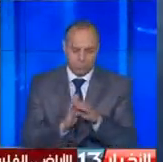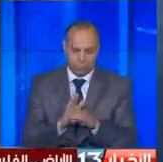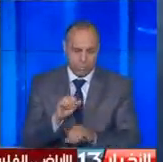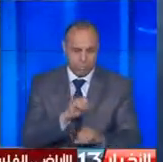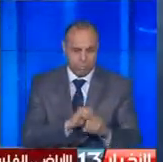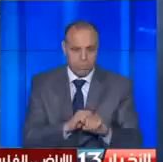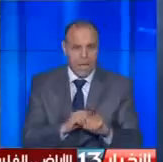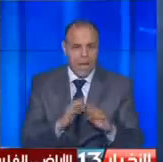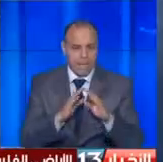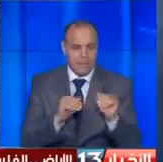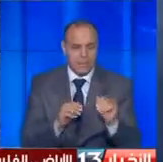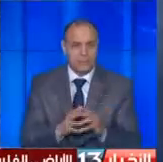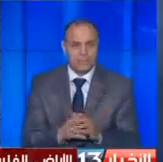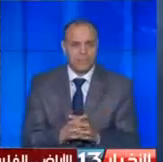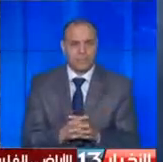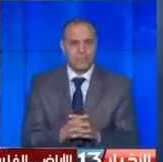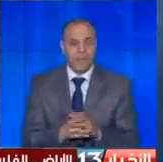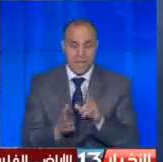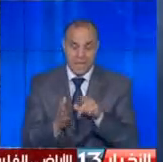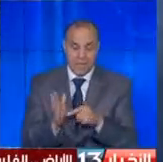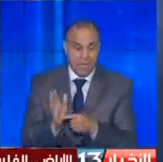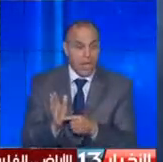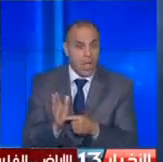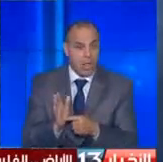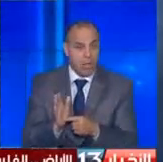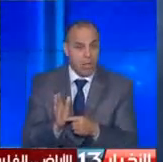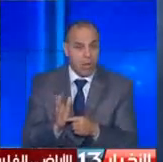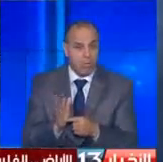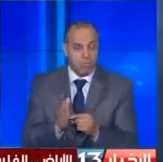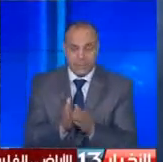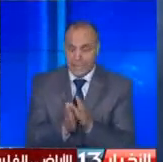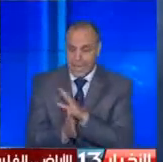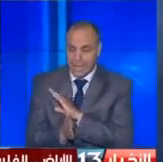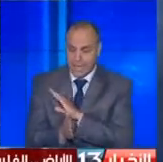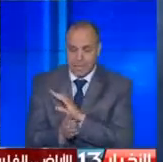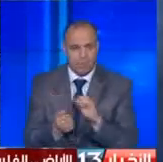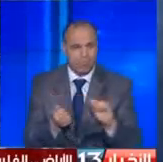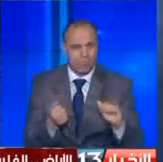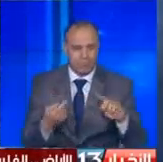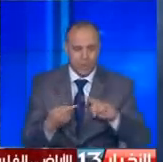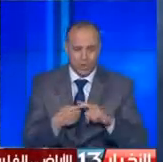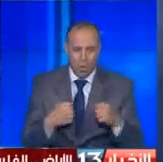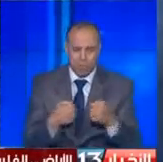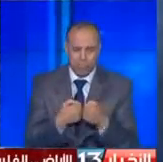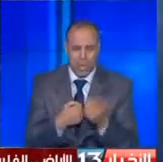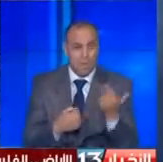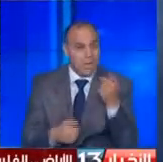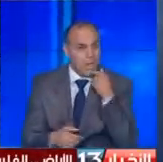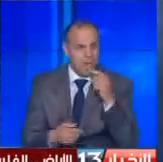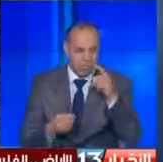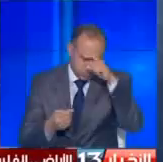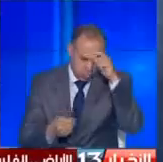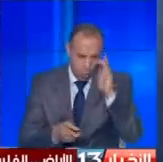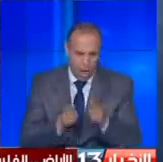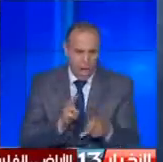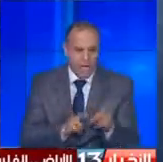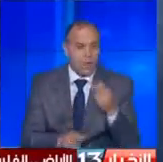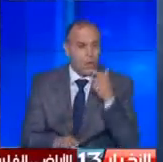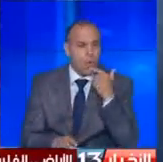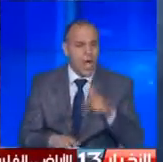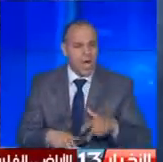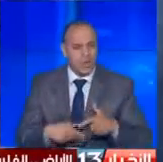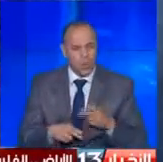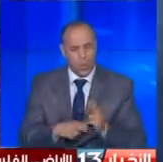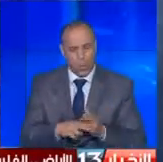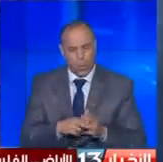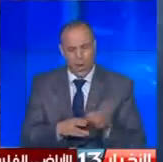مع القاهرة. هذا الاتفاق اعتبره أهالي غزة بداية التخلص من أعباء كثيرة ومعاناة أكثر عاشوها